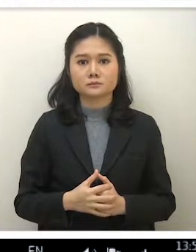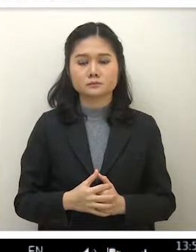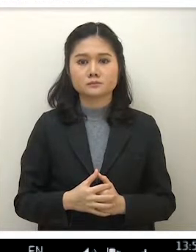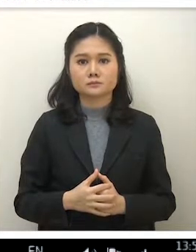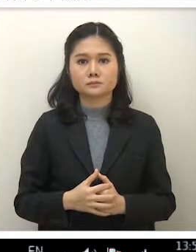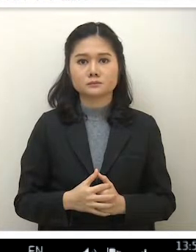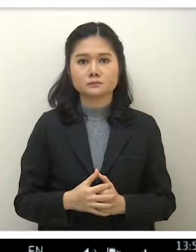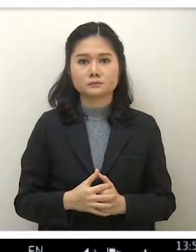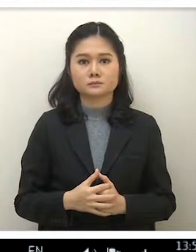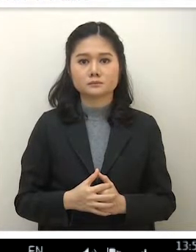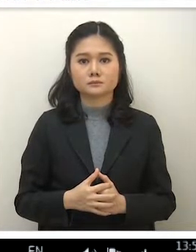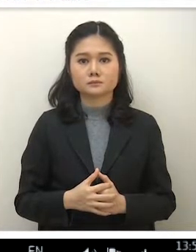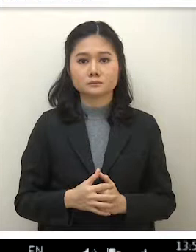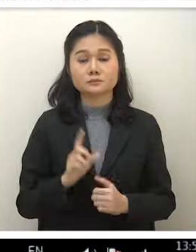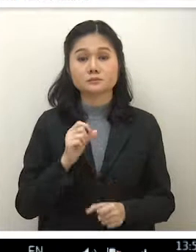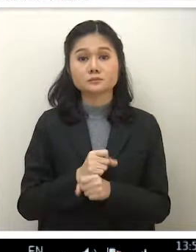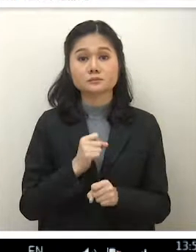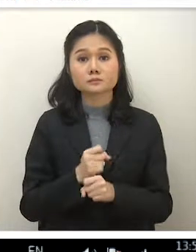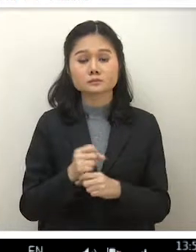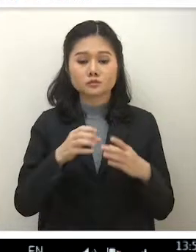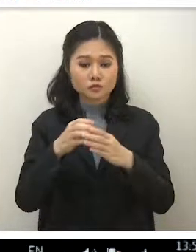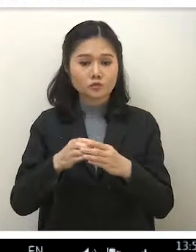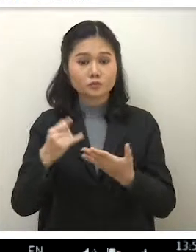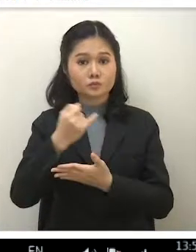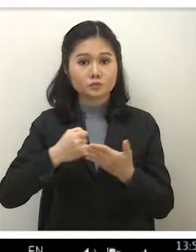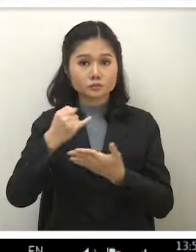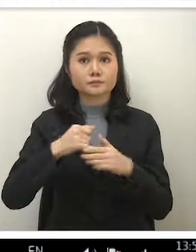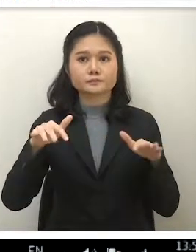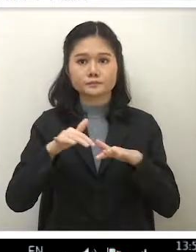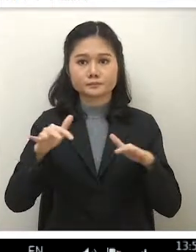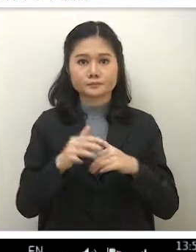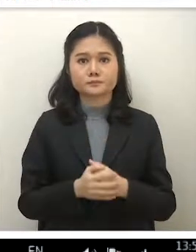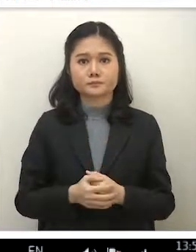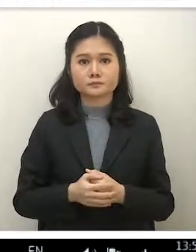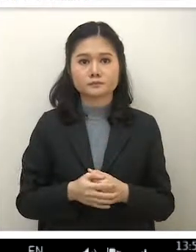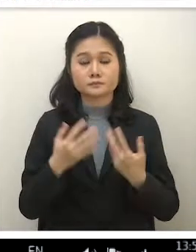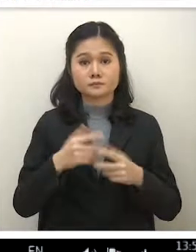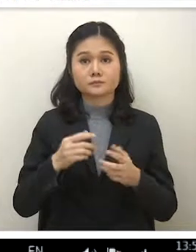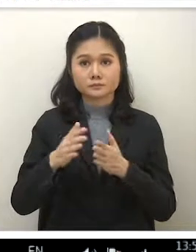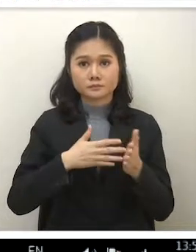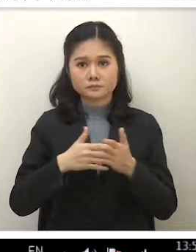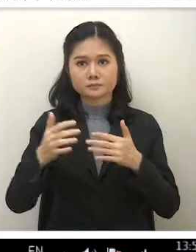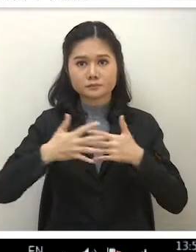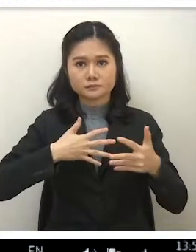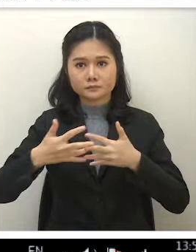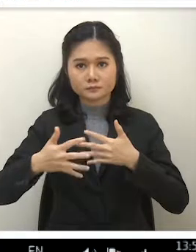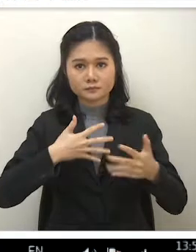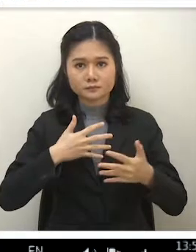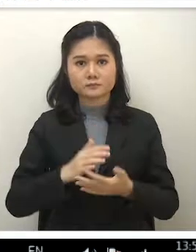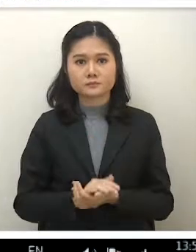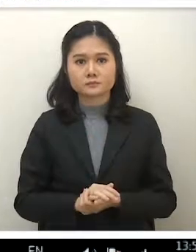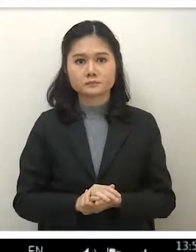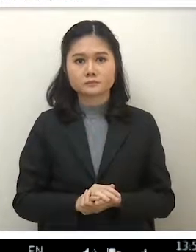ตรงนี้ต้องอยู่ในโหมดของ Drawing View นะครับข้างล่างจะเป็นสีเทา